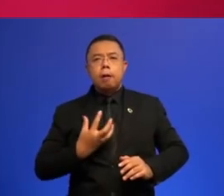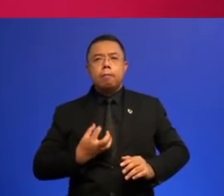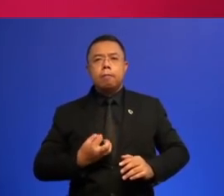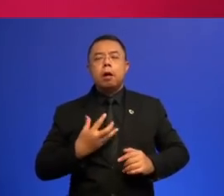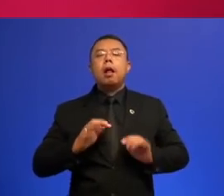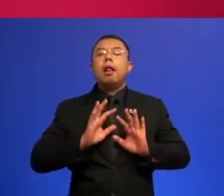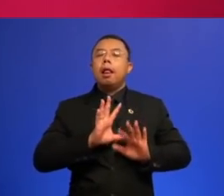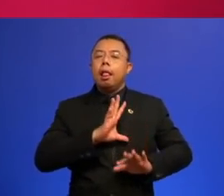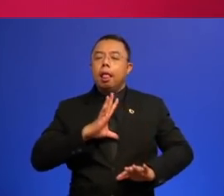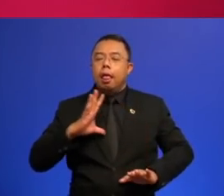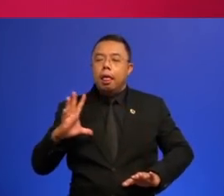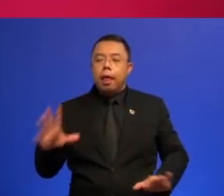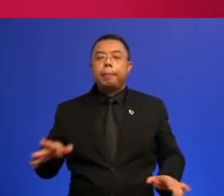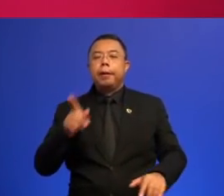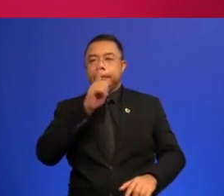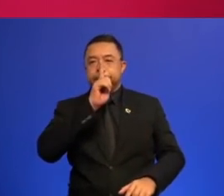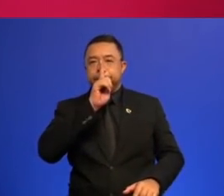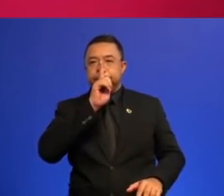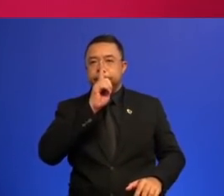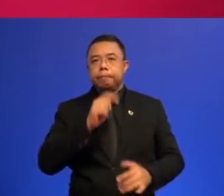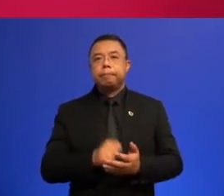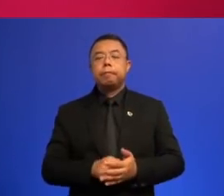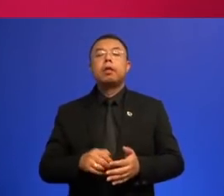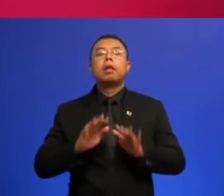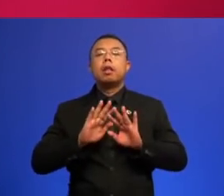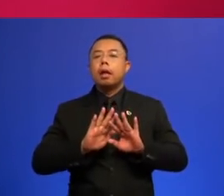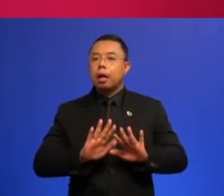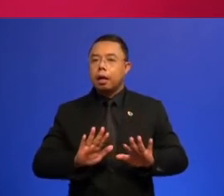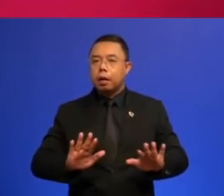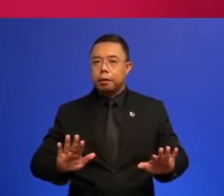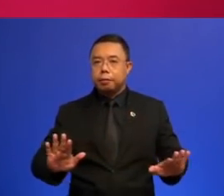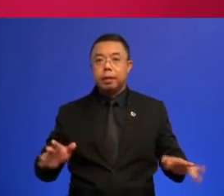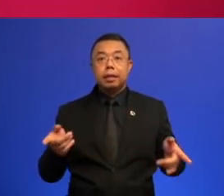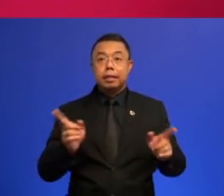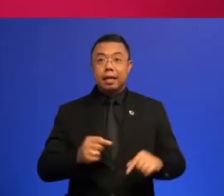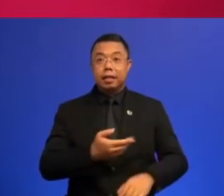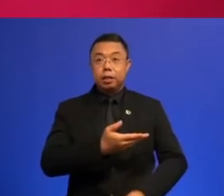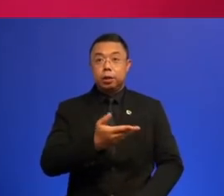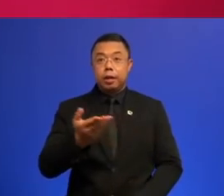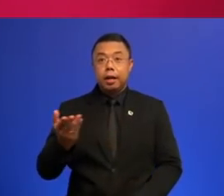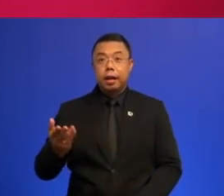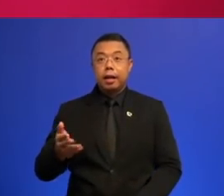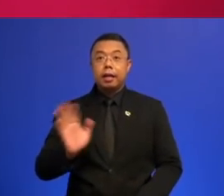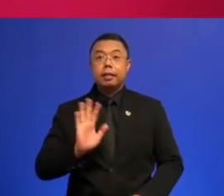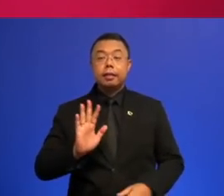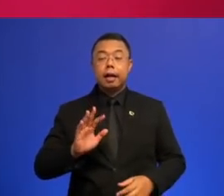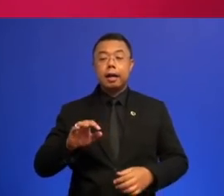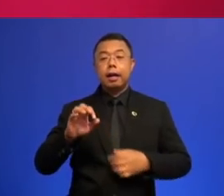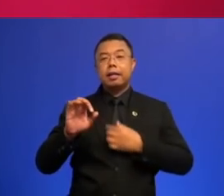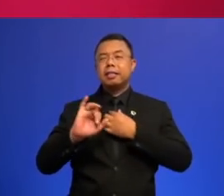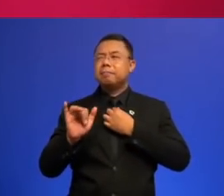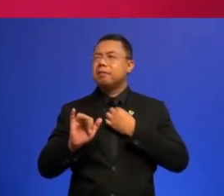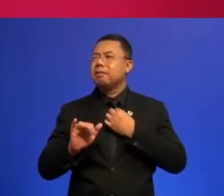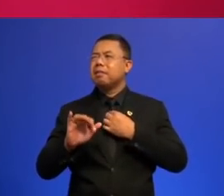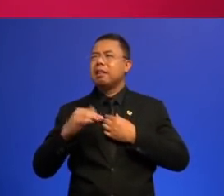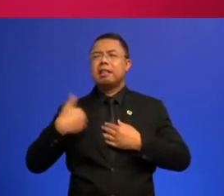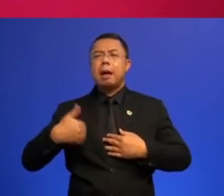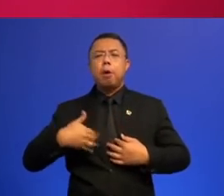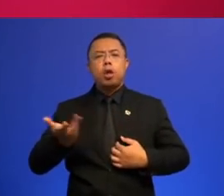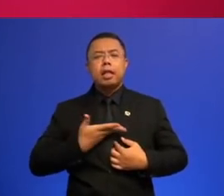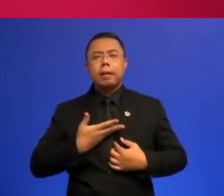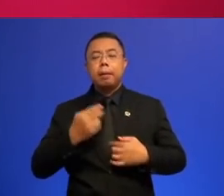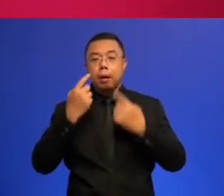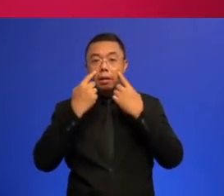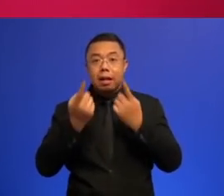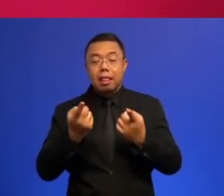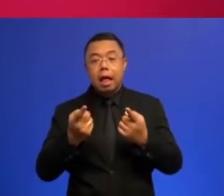Lama-lama kita gak ada bunyinya, teduh. Jadi jangan tidak menerima kenyataan, itulah keadaan. Yang